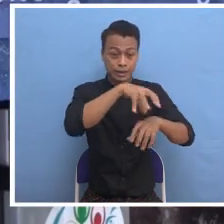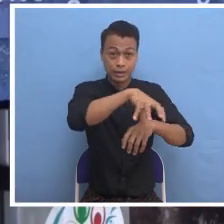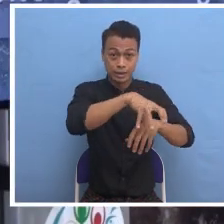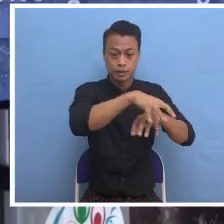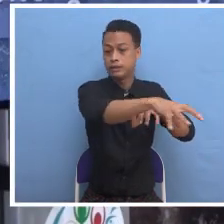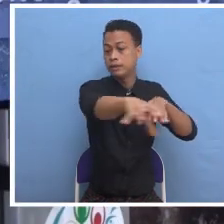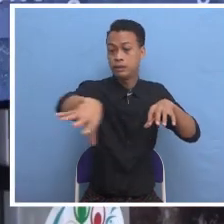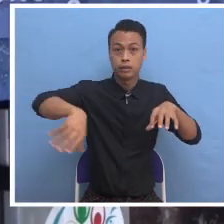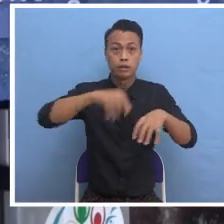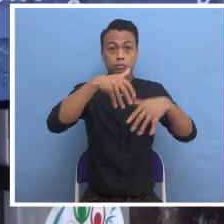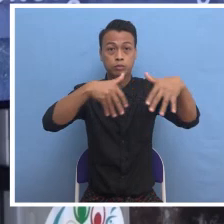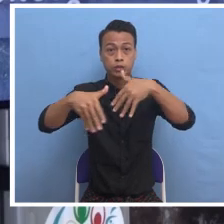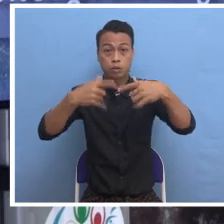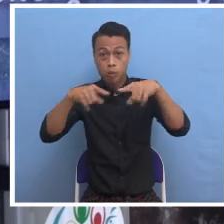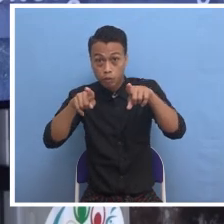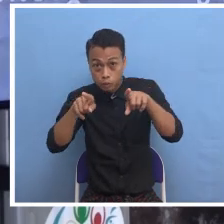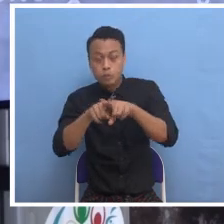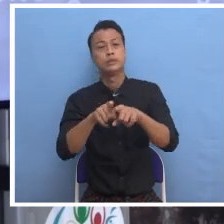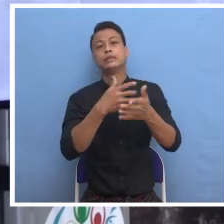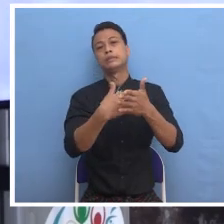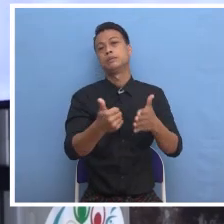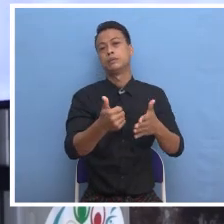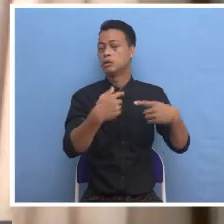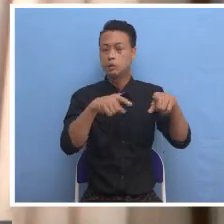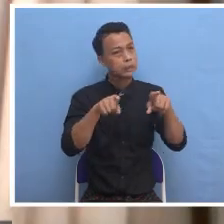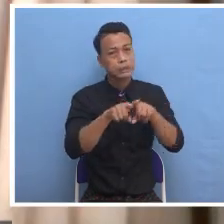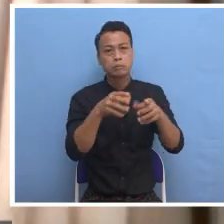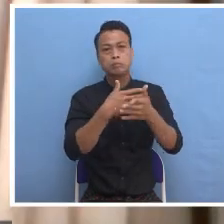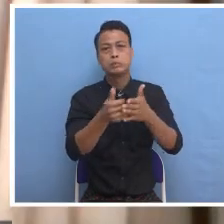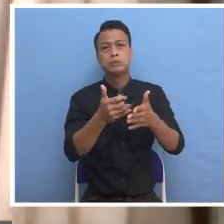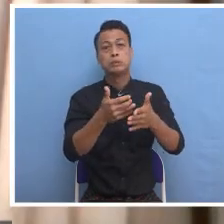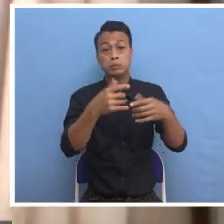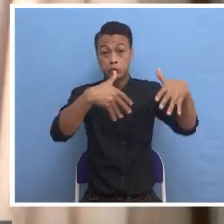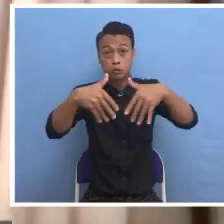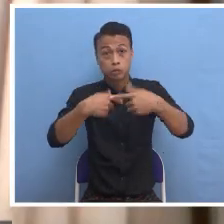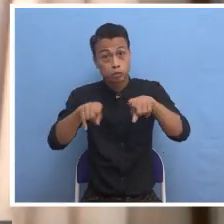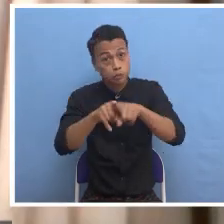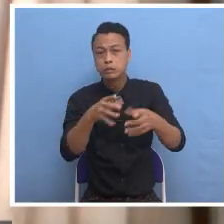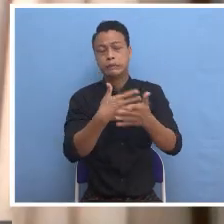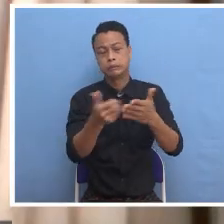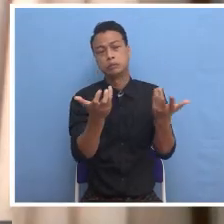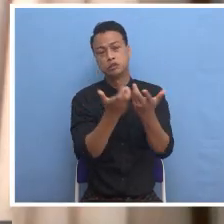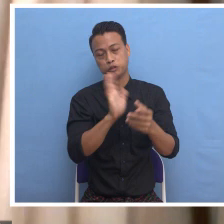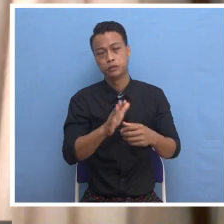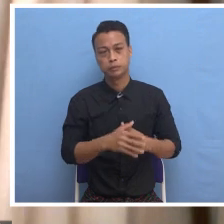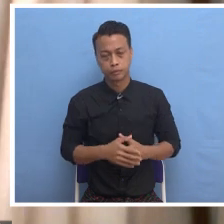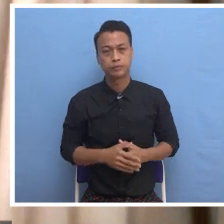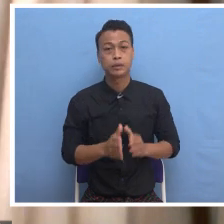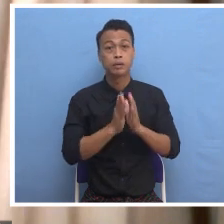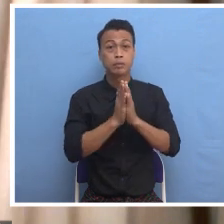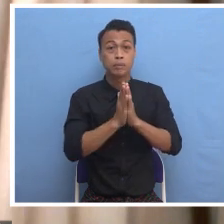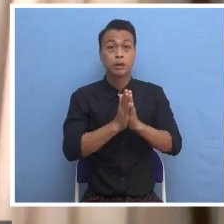နိုင်တယ်အထက်မှာတစ်ချိန်တည်းမှာလည်းမြန်မာနိုင်ငံတက်လည်းတကယ်အကျိုးရှိမယ်လို့ထင်တဲ့စီမံကိန်းတွေကိုရဲရဲဝံ့ဝံ့လုပ်တယ်ဆိုရင်ဥပမာဆိုတော့ကျွန်တော်တို့ဒါတရုတ်ဆိုးရ